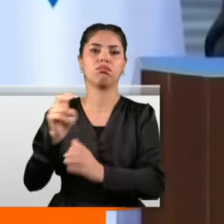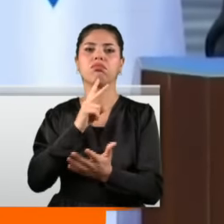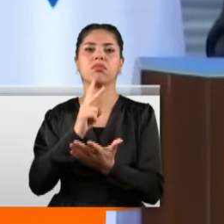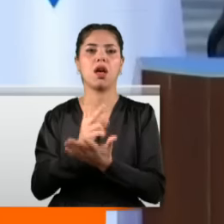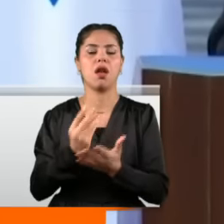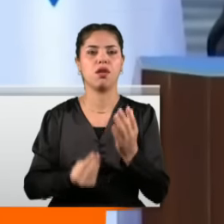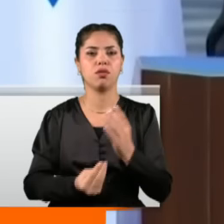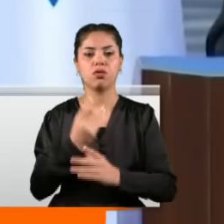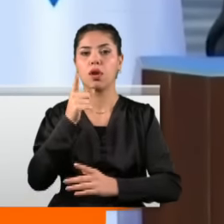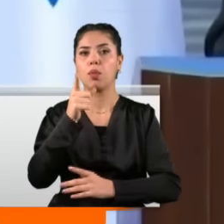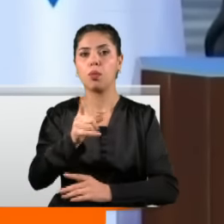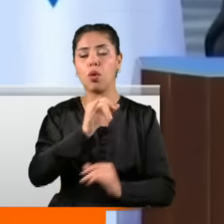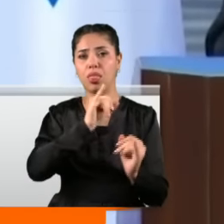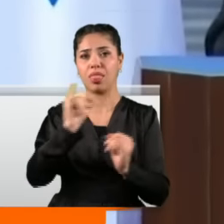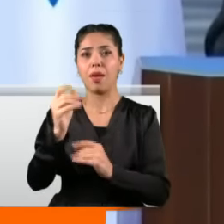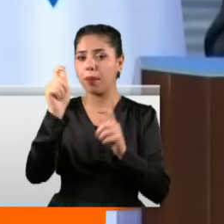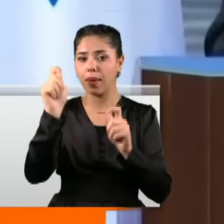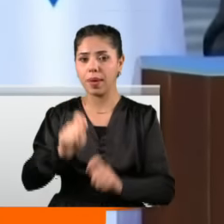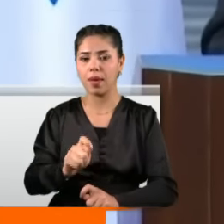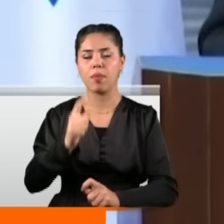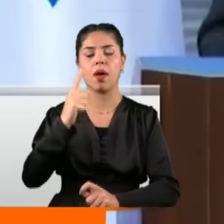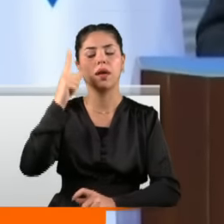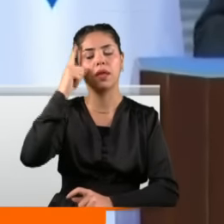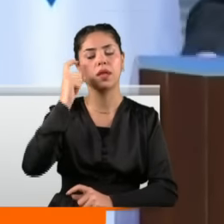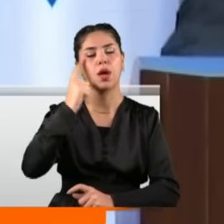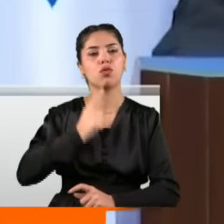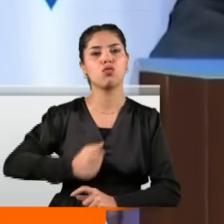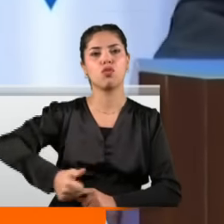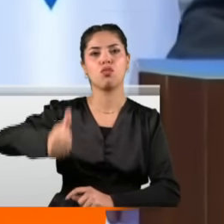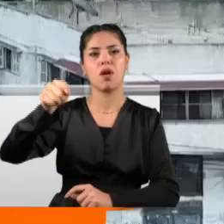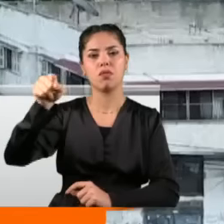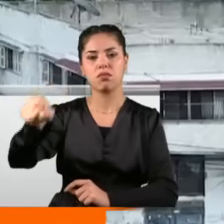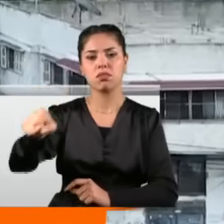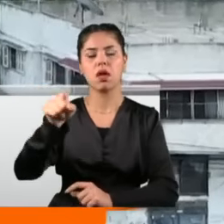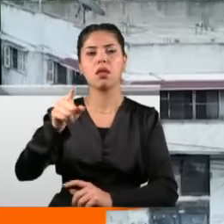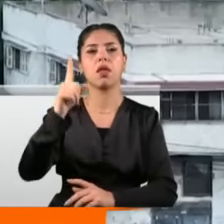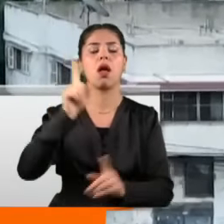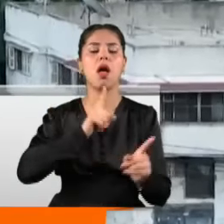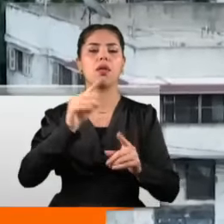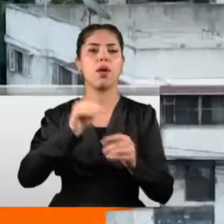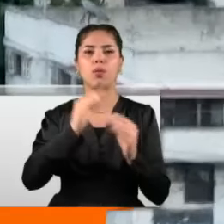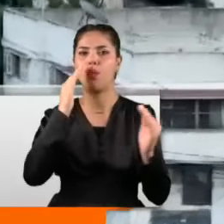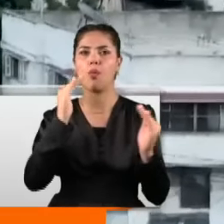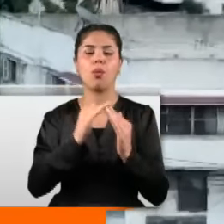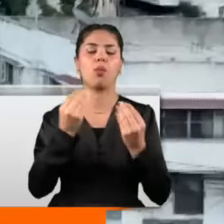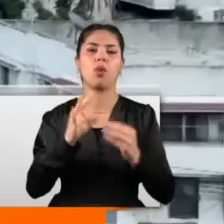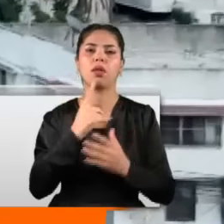Karara tepki veren İsrail Cumhurbaşkanı Herzog, adalet için karanlık bir gün dedi.